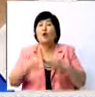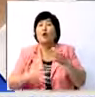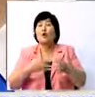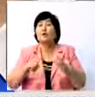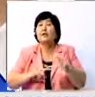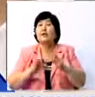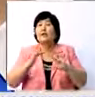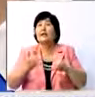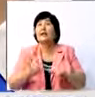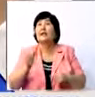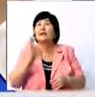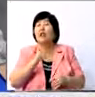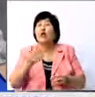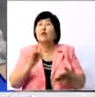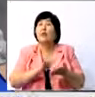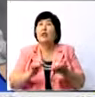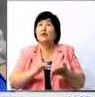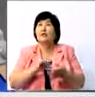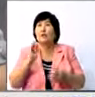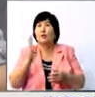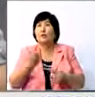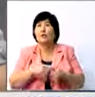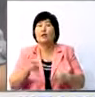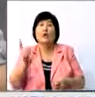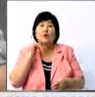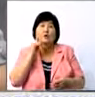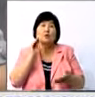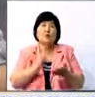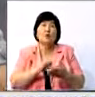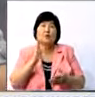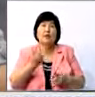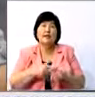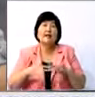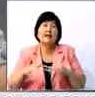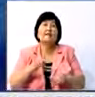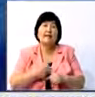попадает на сервер. Мобильное приложение тоже будет на сотовом телефоне, это уже делается.